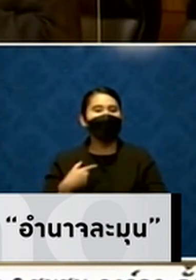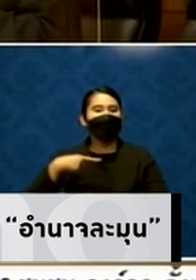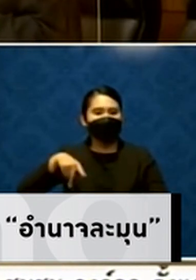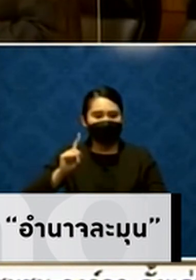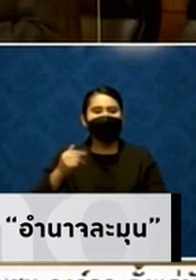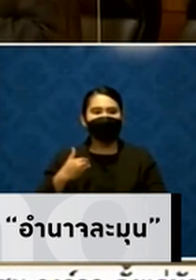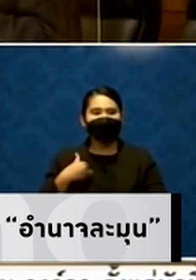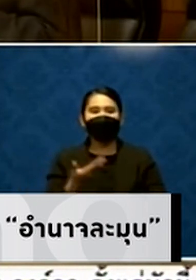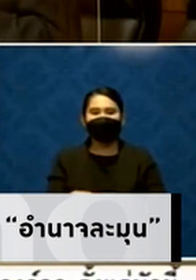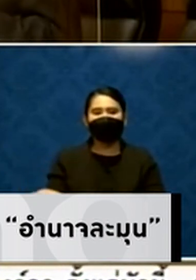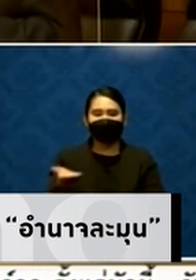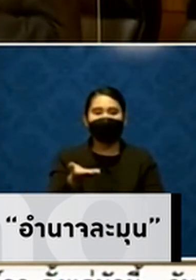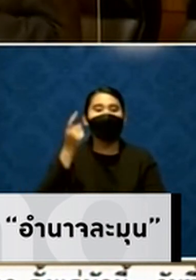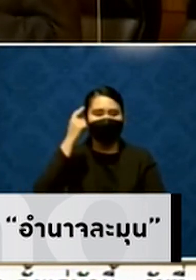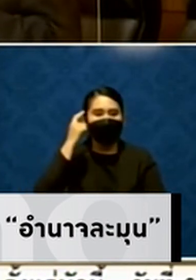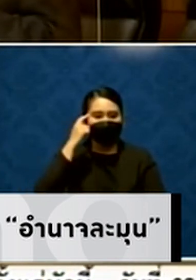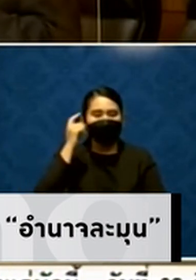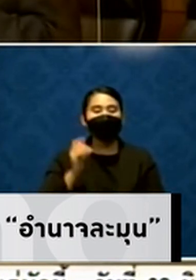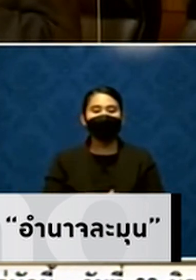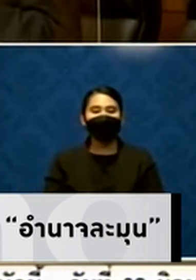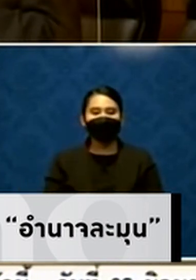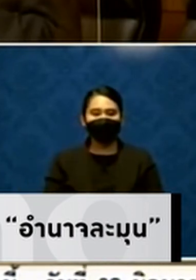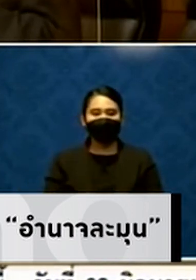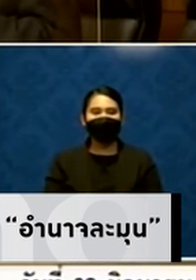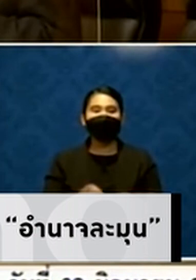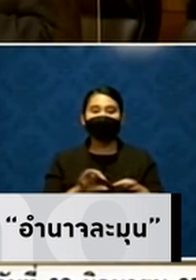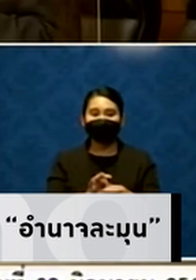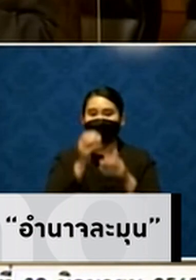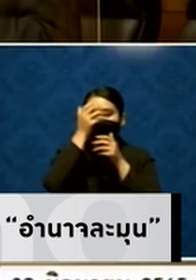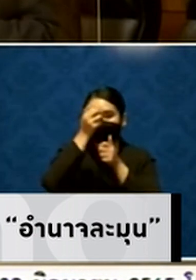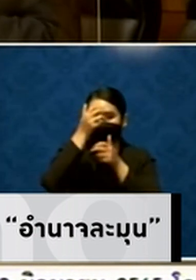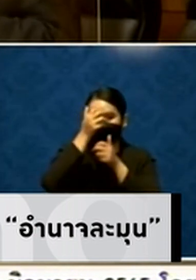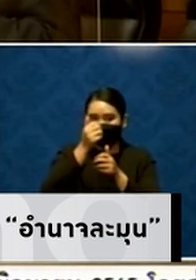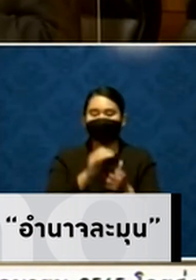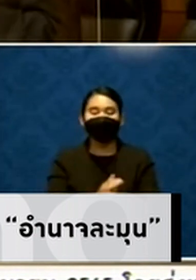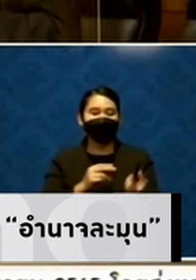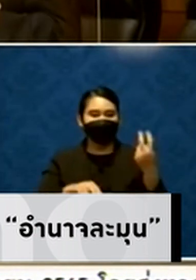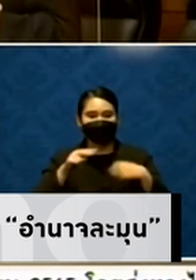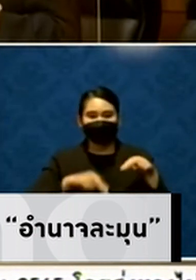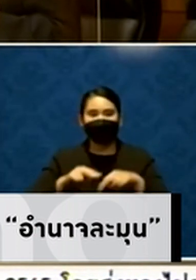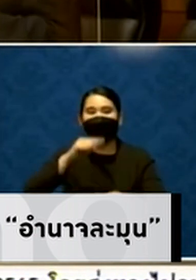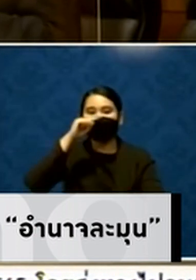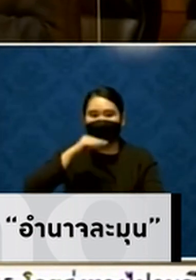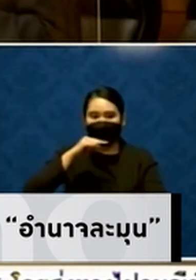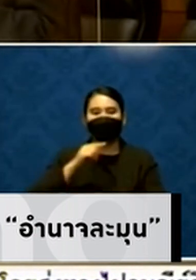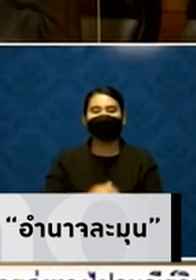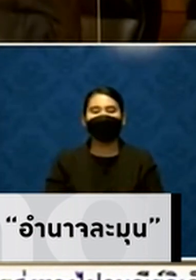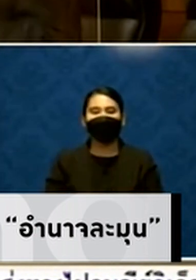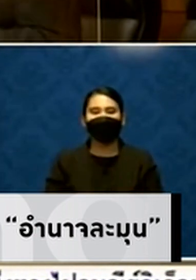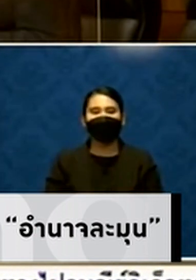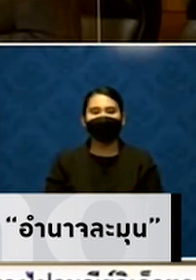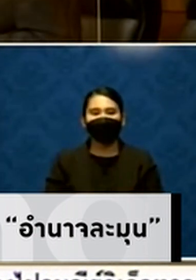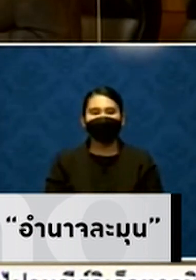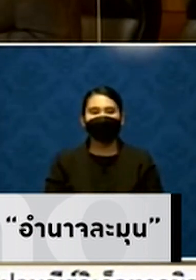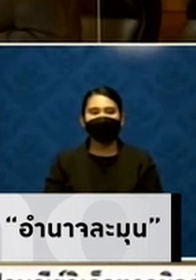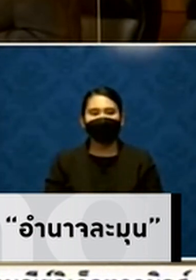เป็นที่รับรู้จากนานาประเทศถึงความสนใจและการเอาใจใส่ของประเทศไทยในวาระของโล